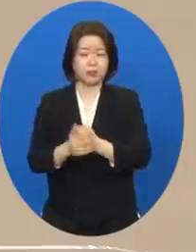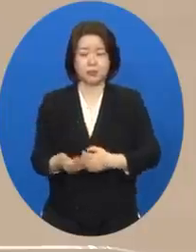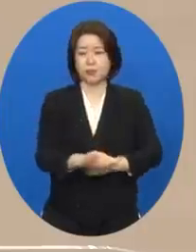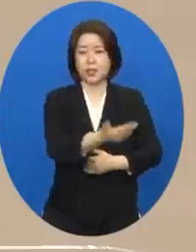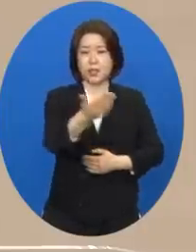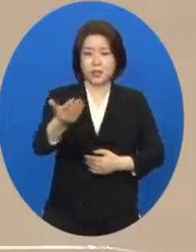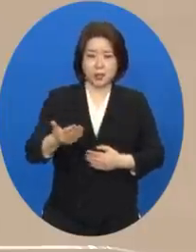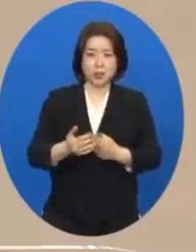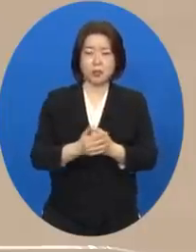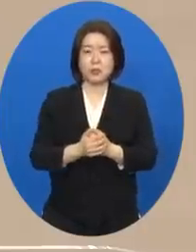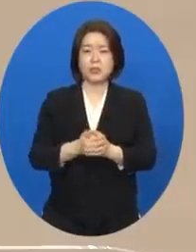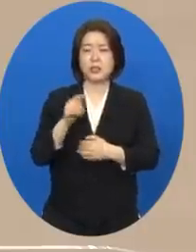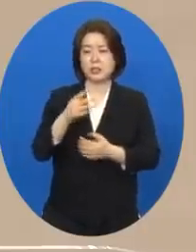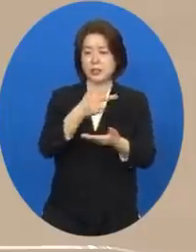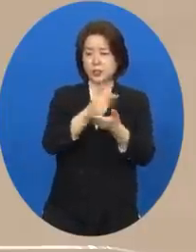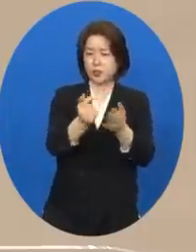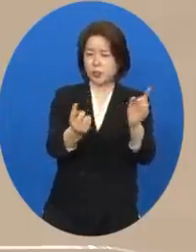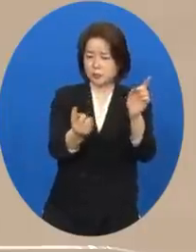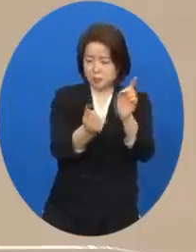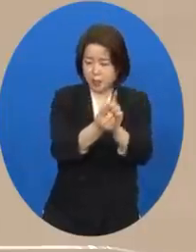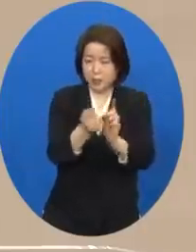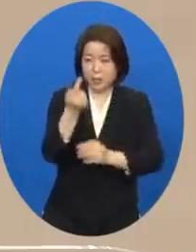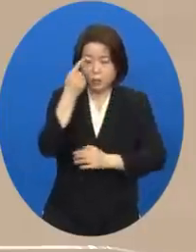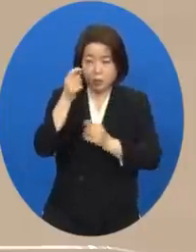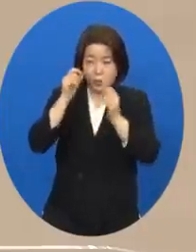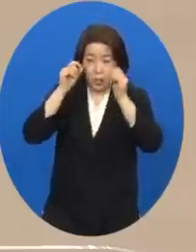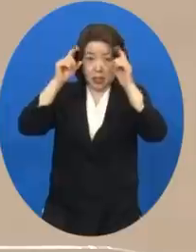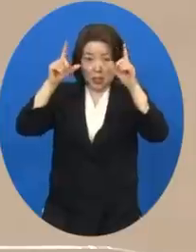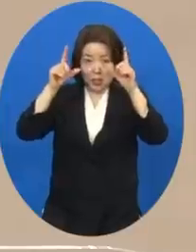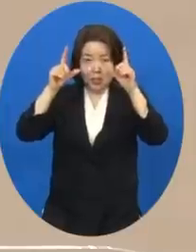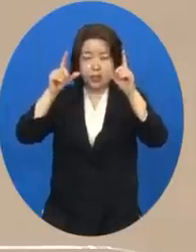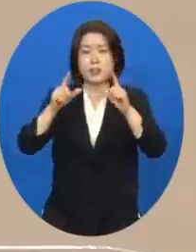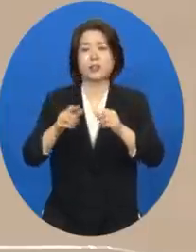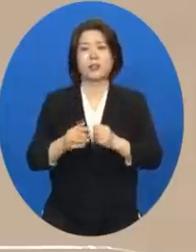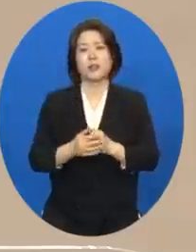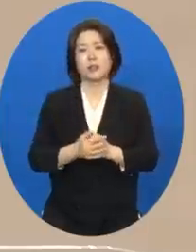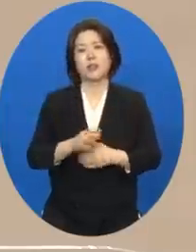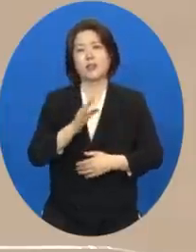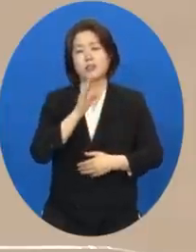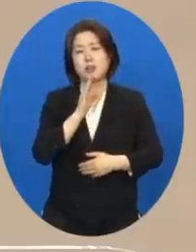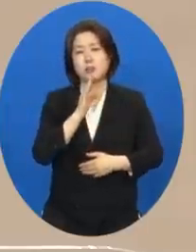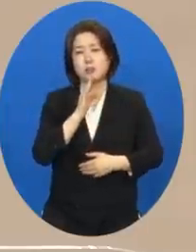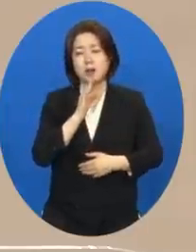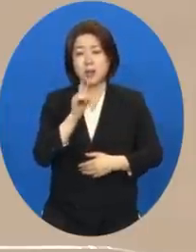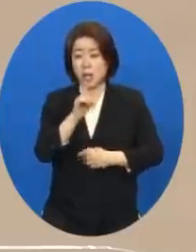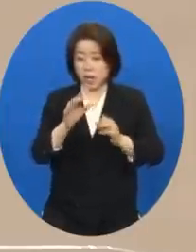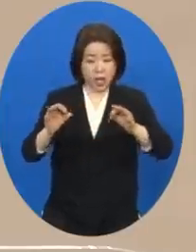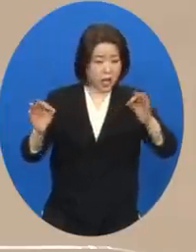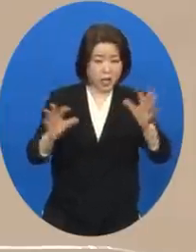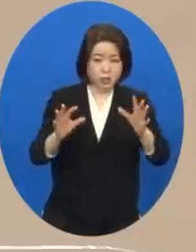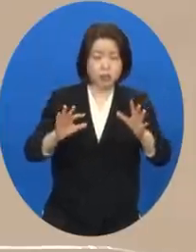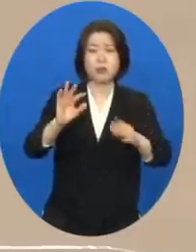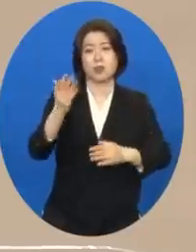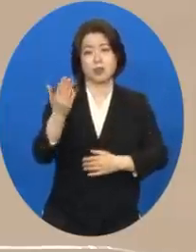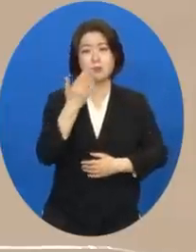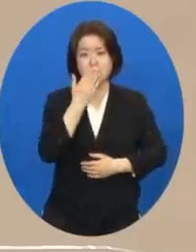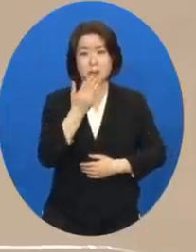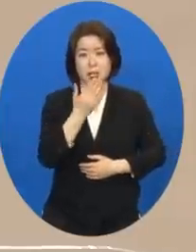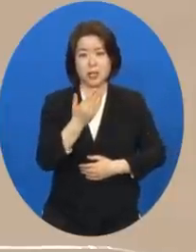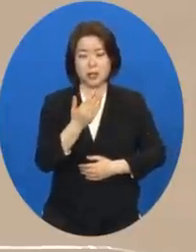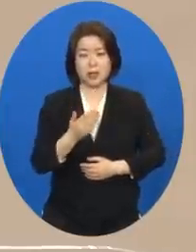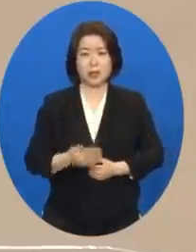그 주님을 만나는 눈이 열리는 것은 정말 한순간에 대내 길이에요